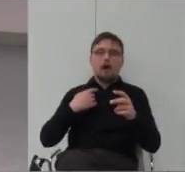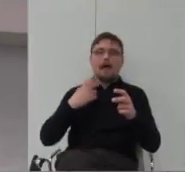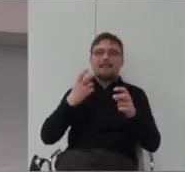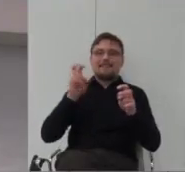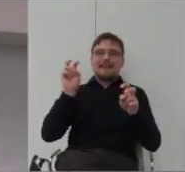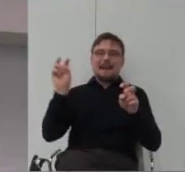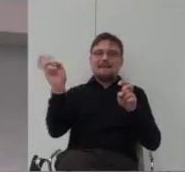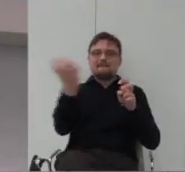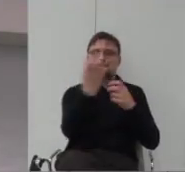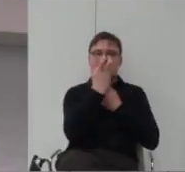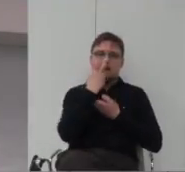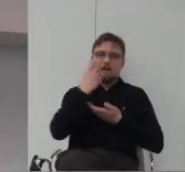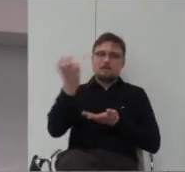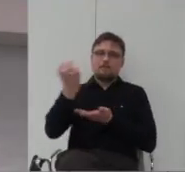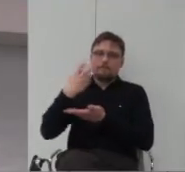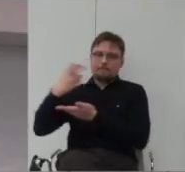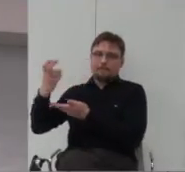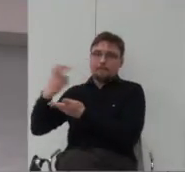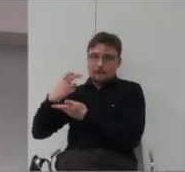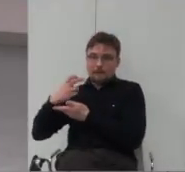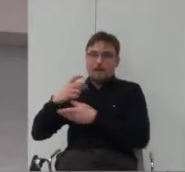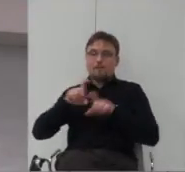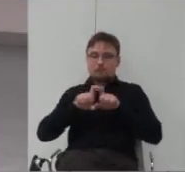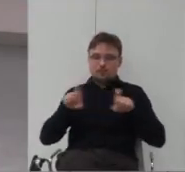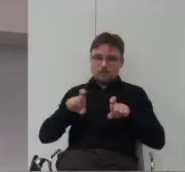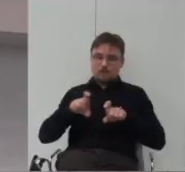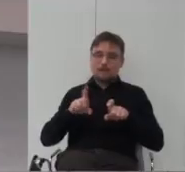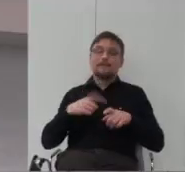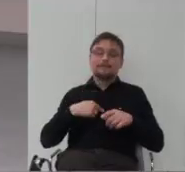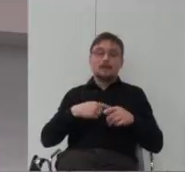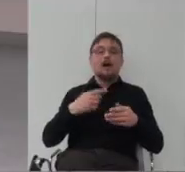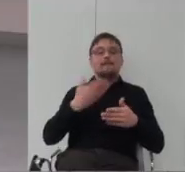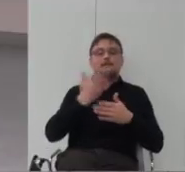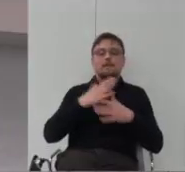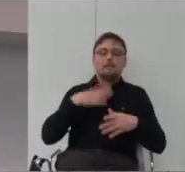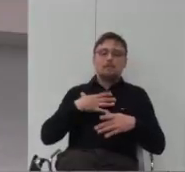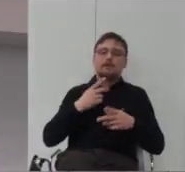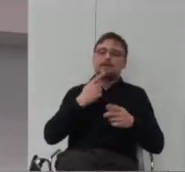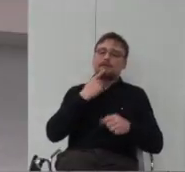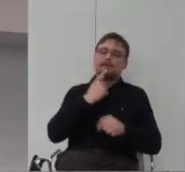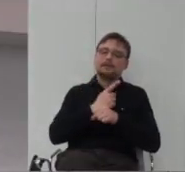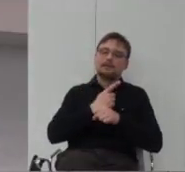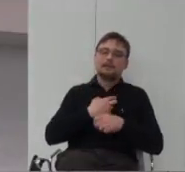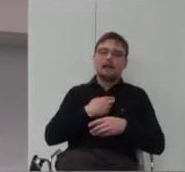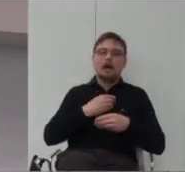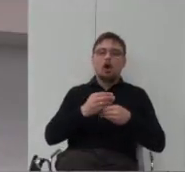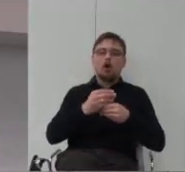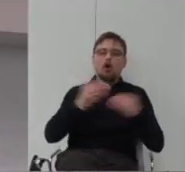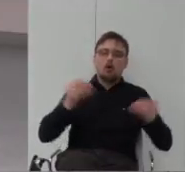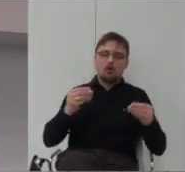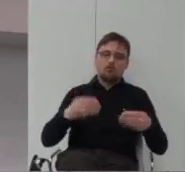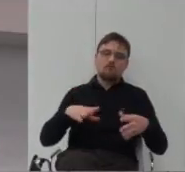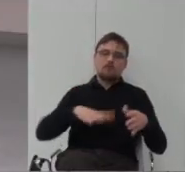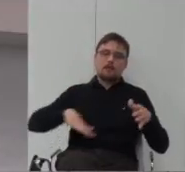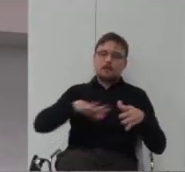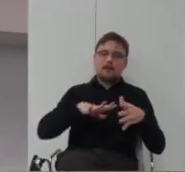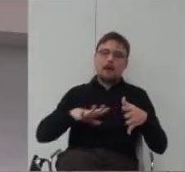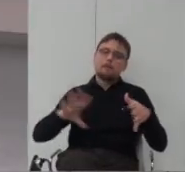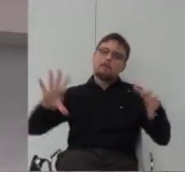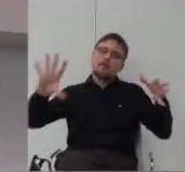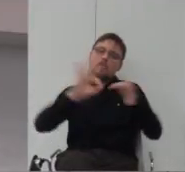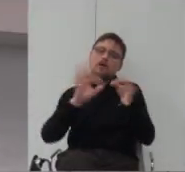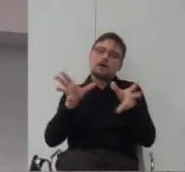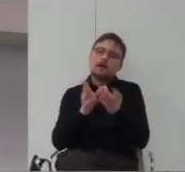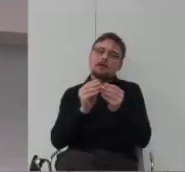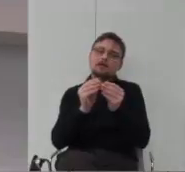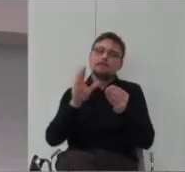to działka istniejącej zjezdni tramwajowej i kooperatywa zdecydowała się na rozbudowę